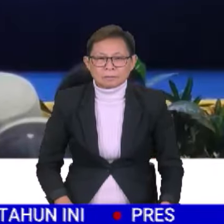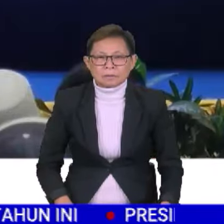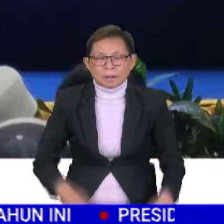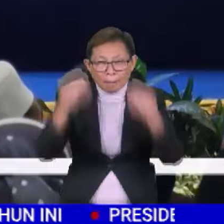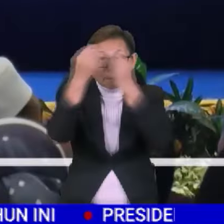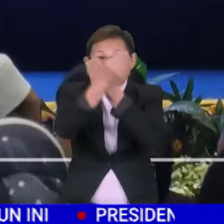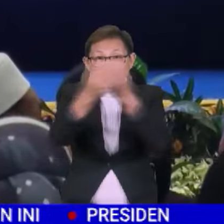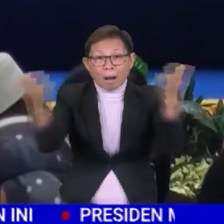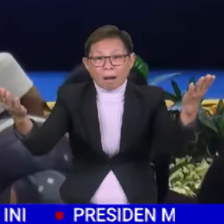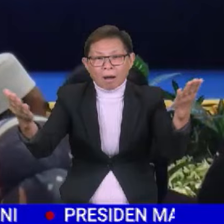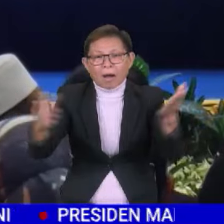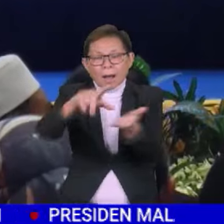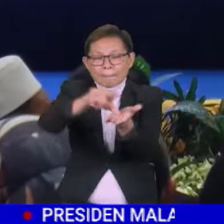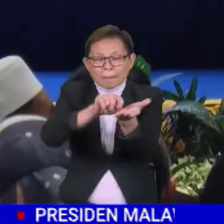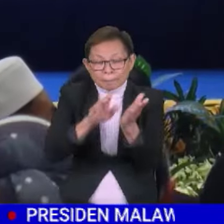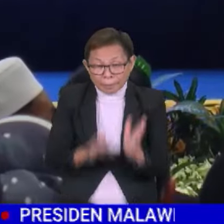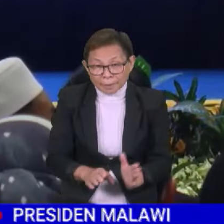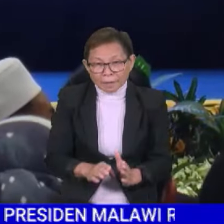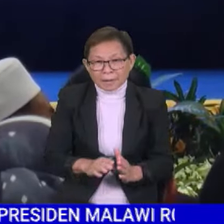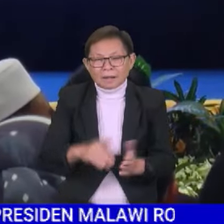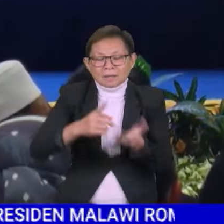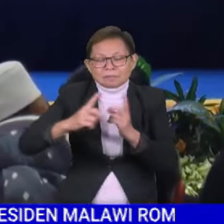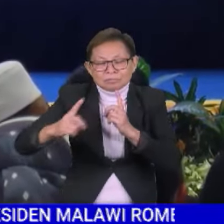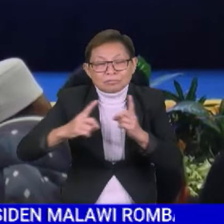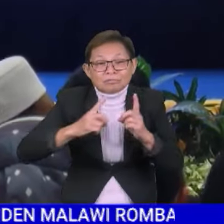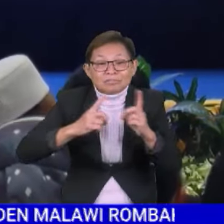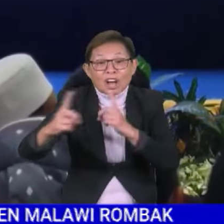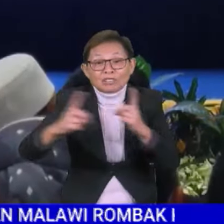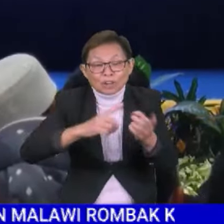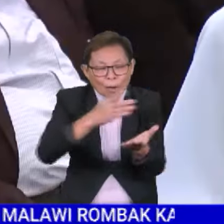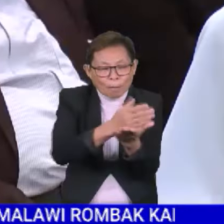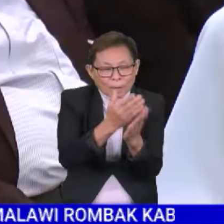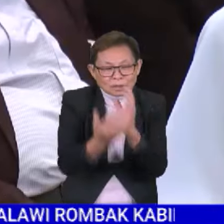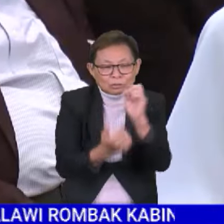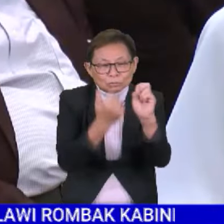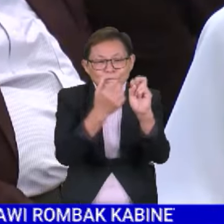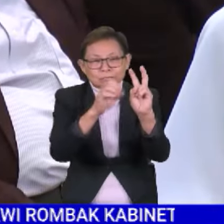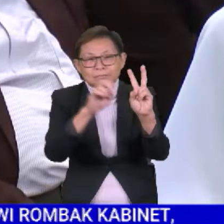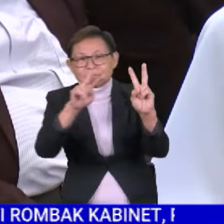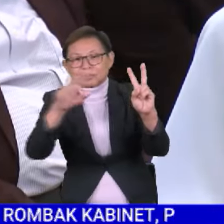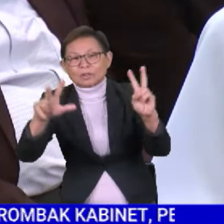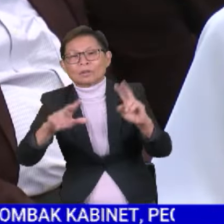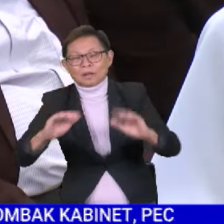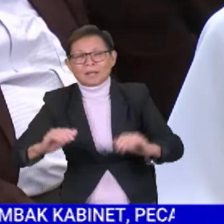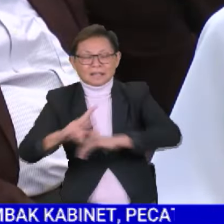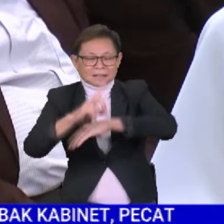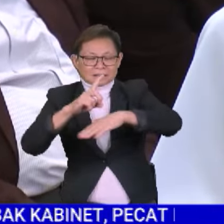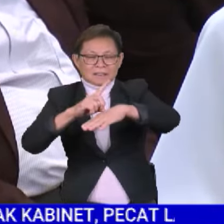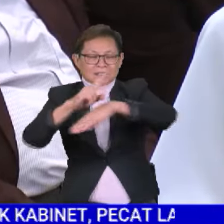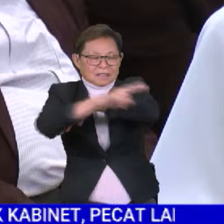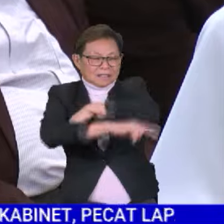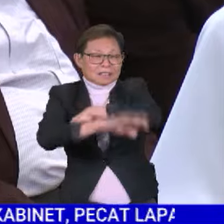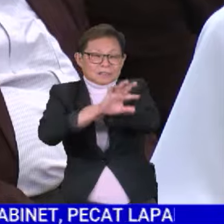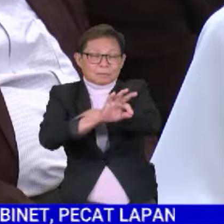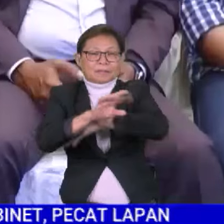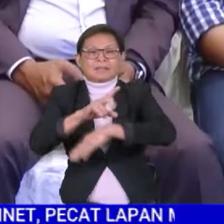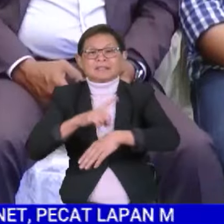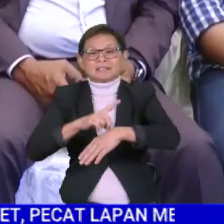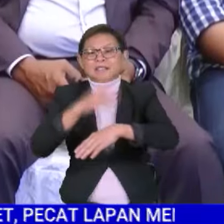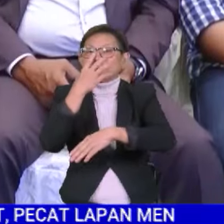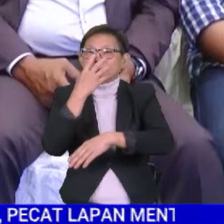Beliau memaklum kerja kepada pemberita selepas sesi dialog Belanjawan 2023 peringkat Negeri 9 di Seremban.